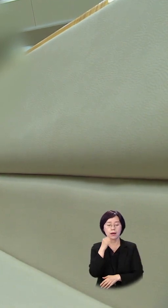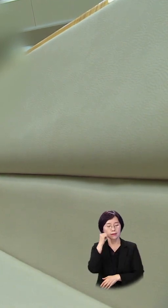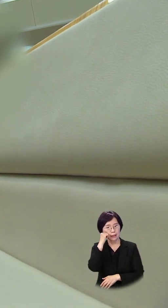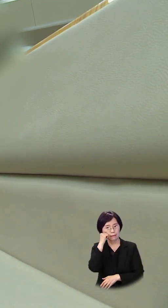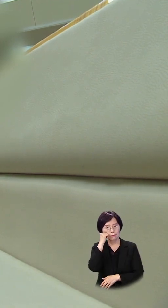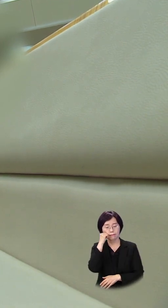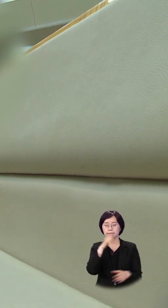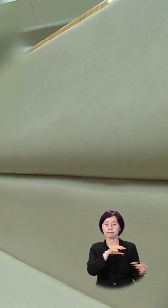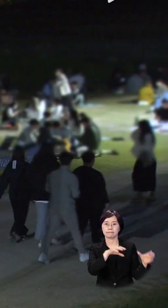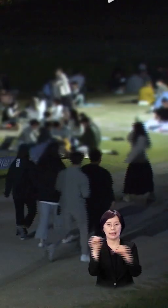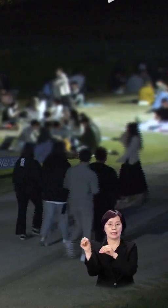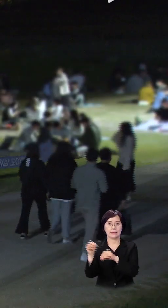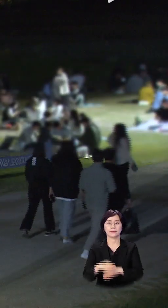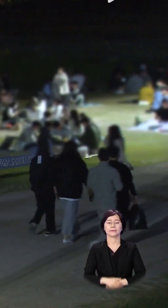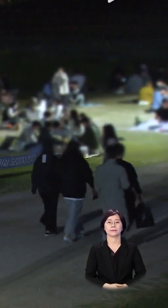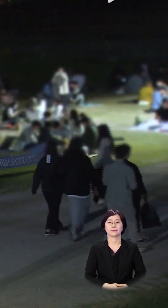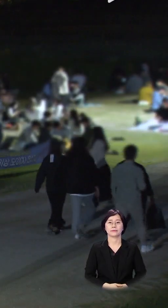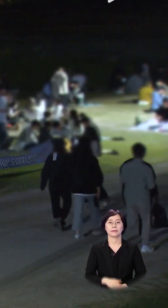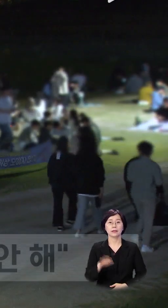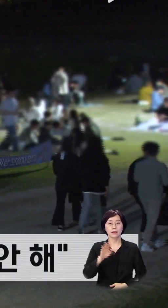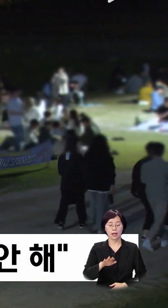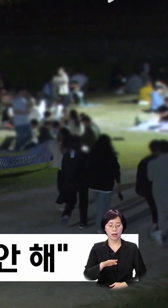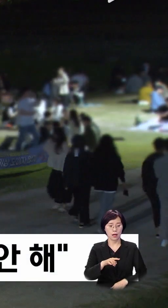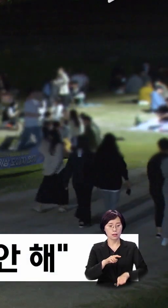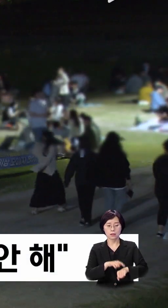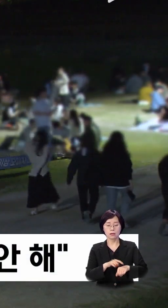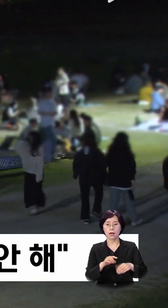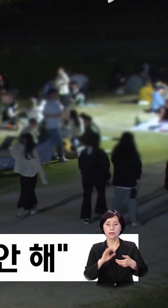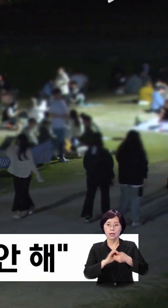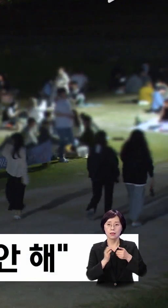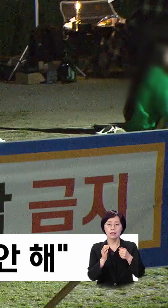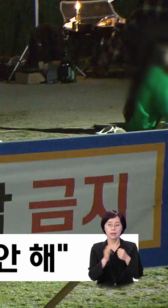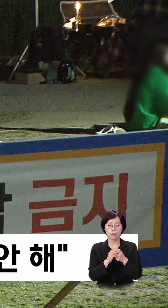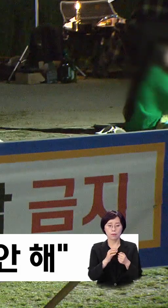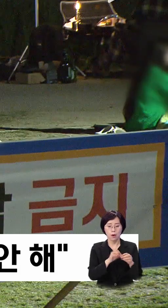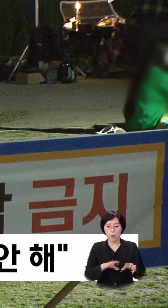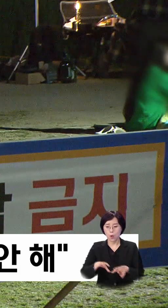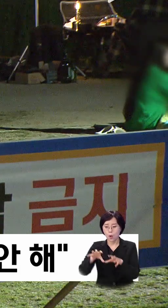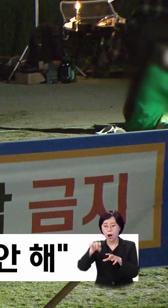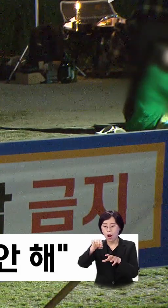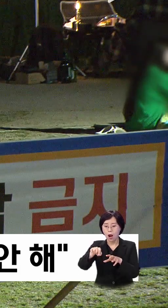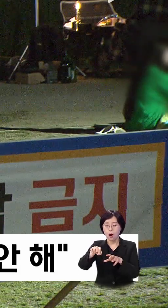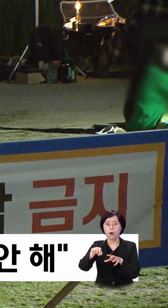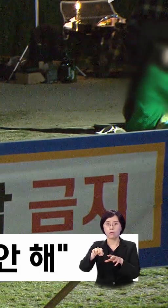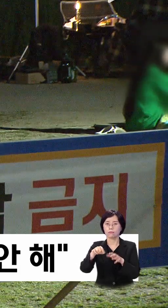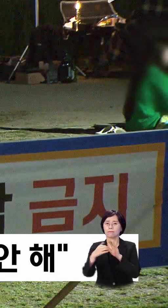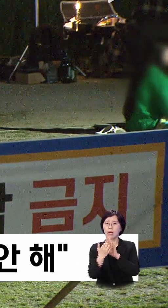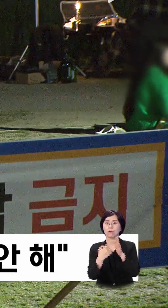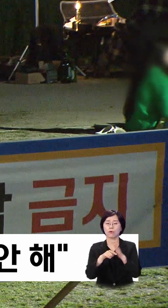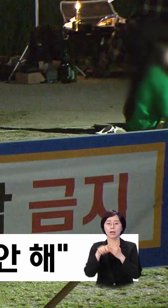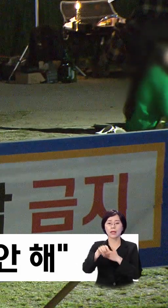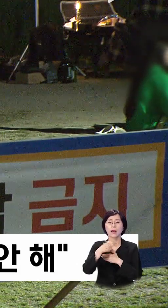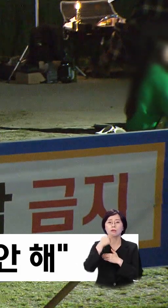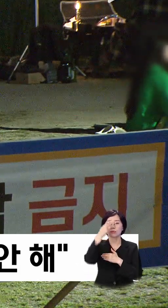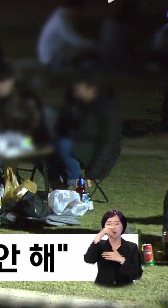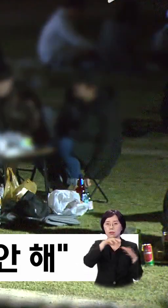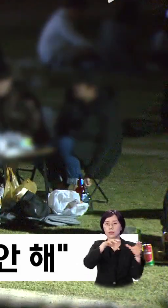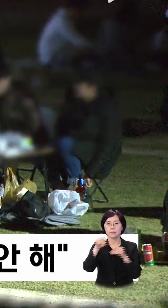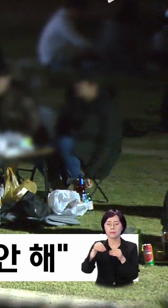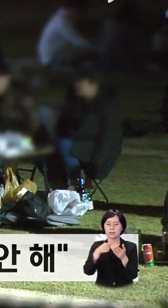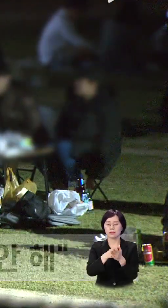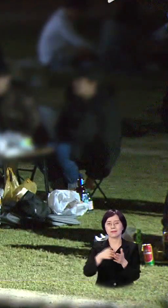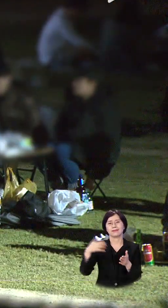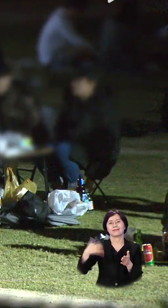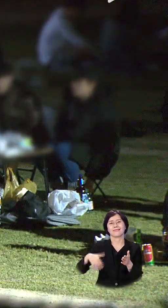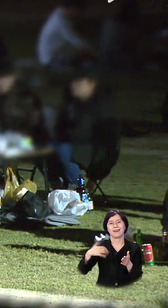숙박은 금지됩니다. 다만 영업시간 제한에 따른 풍선 효과를 차단하기 위한 심야 야외 음주 금지 여부는 아직